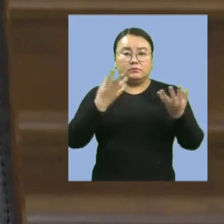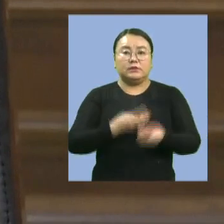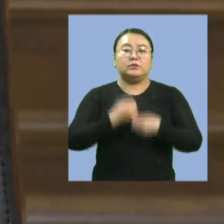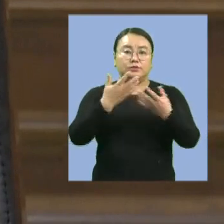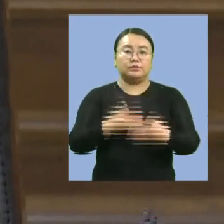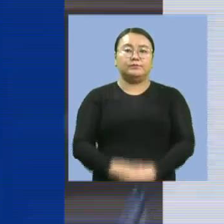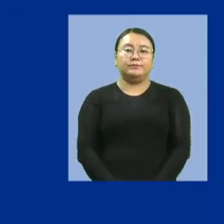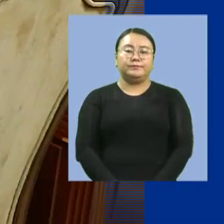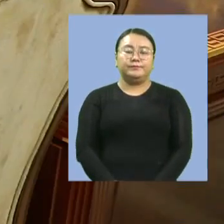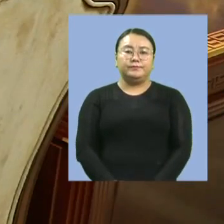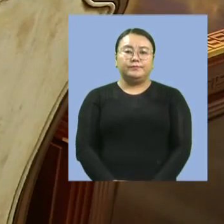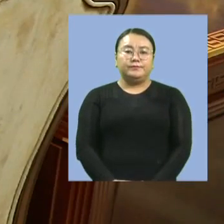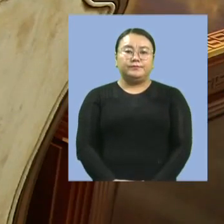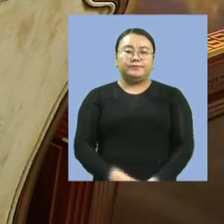юм.